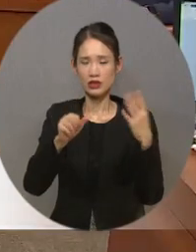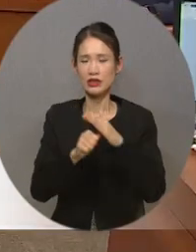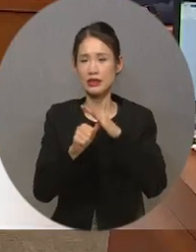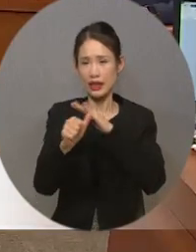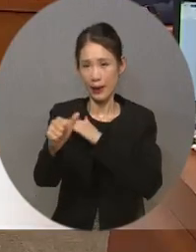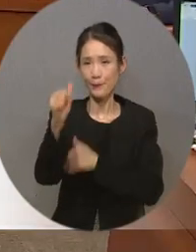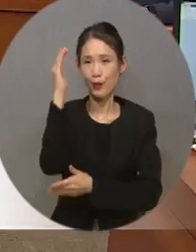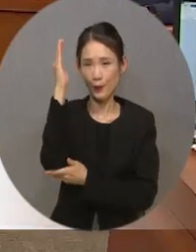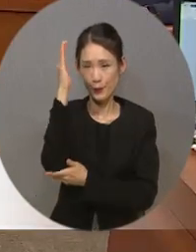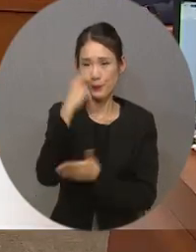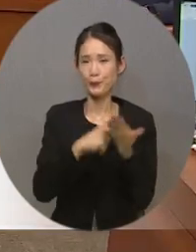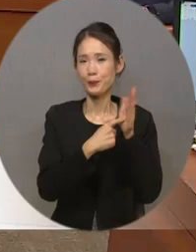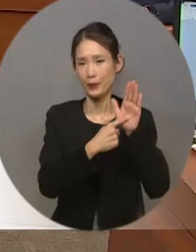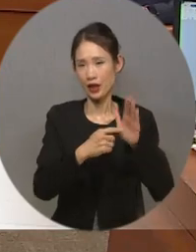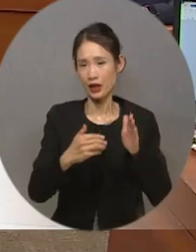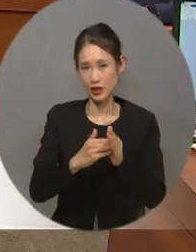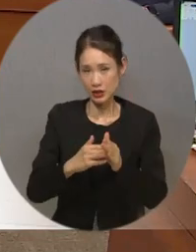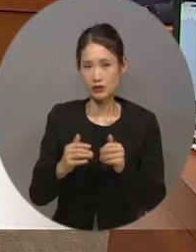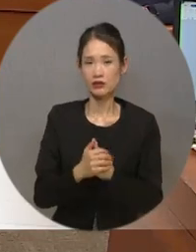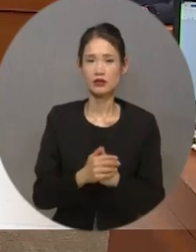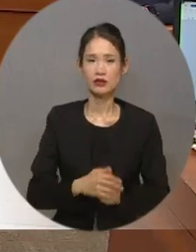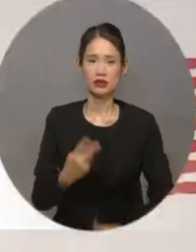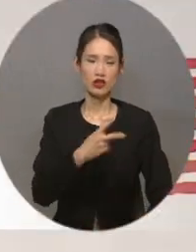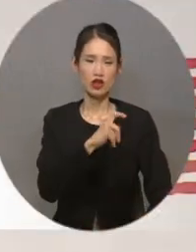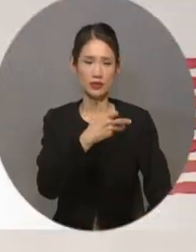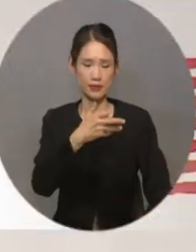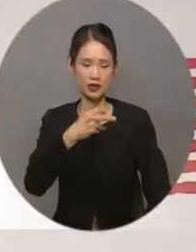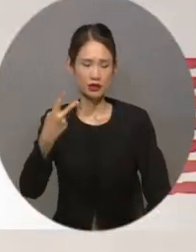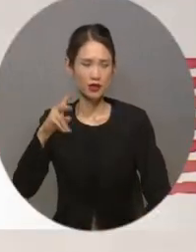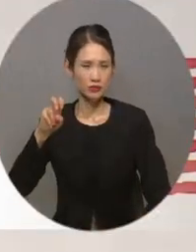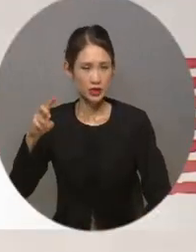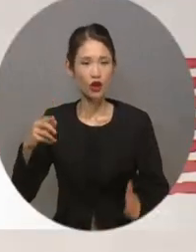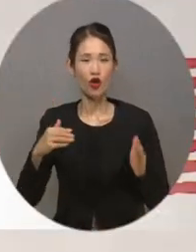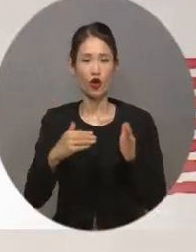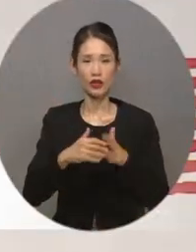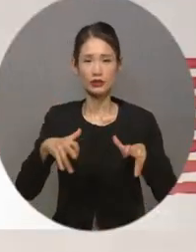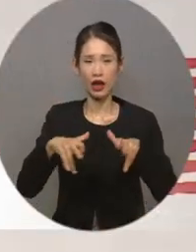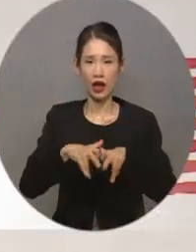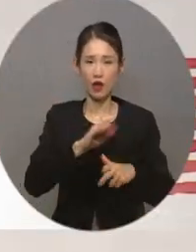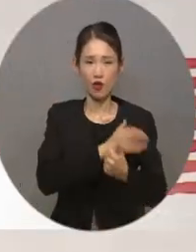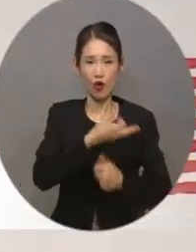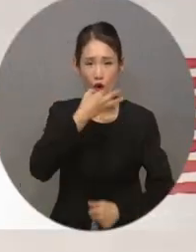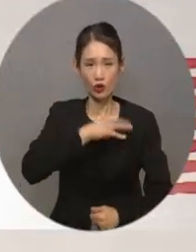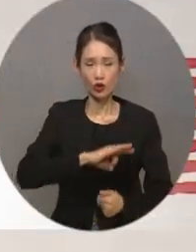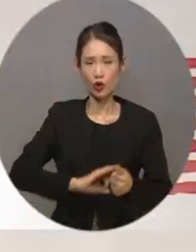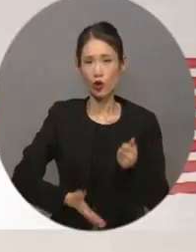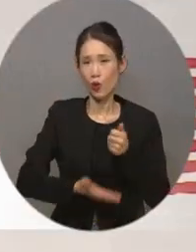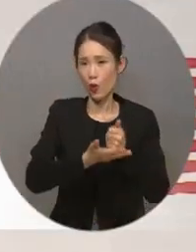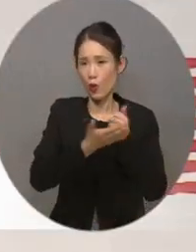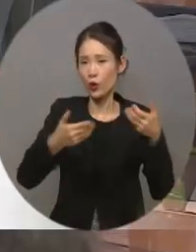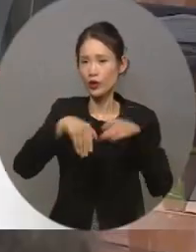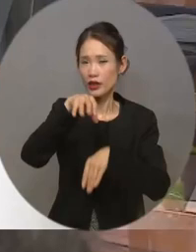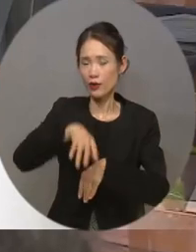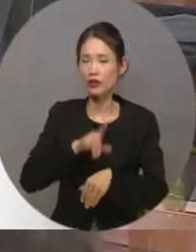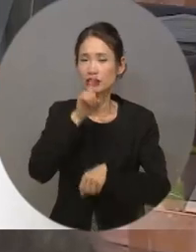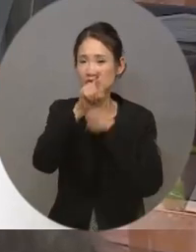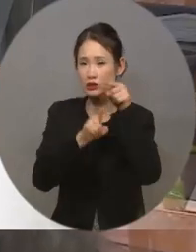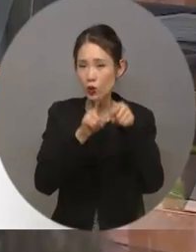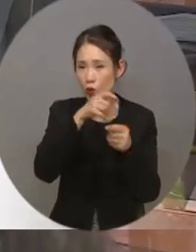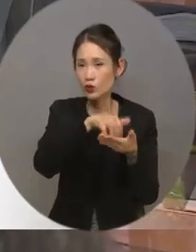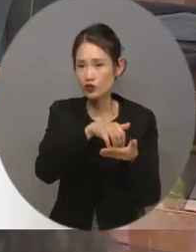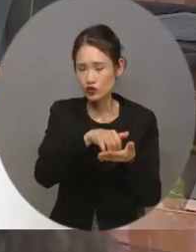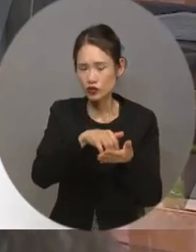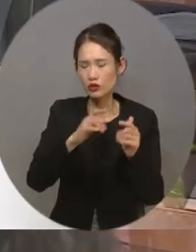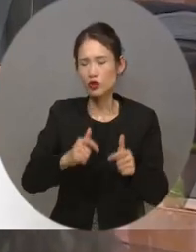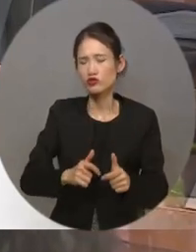김 의원은 2018년부터 2021년까지 장애인 권익 옹호 기관에 신고 접수된 장애인 학대 건수가